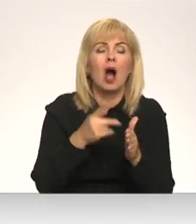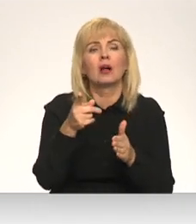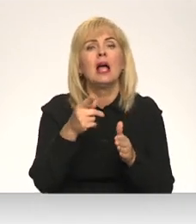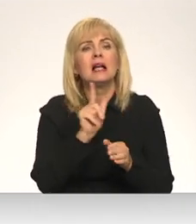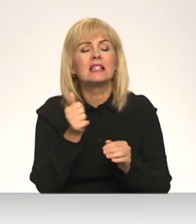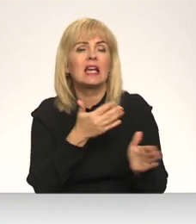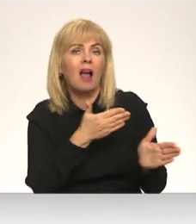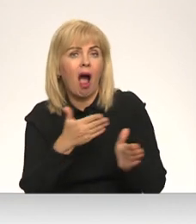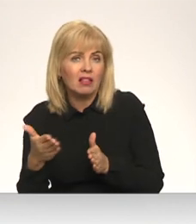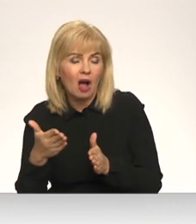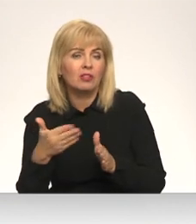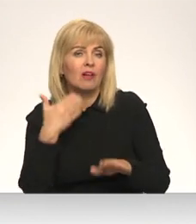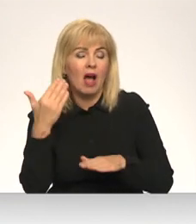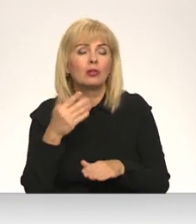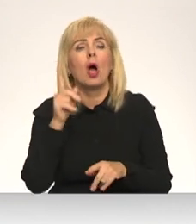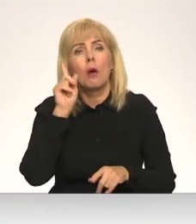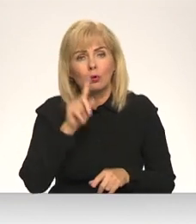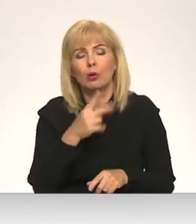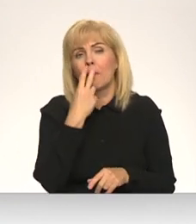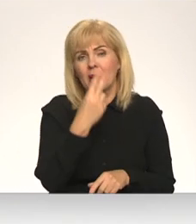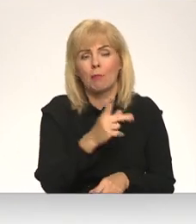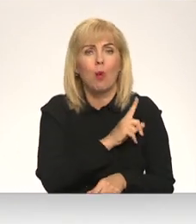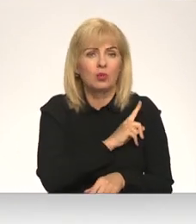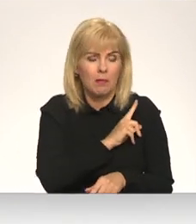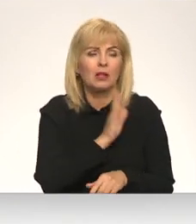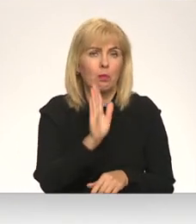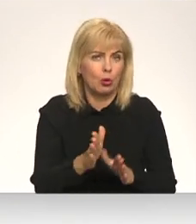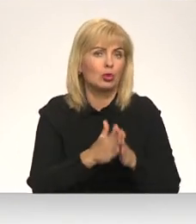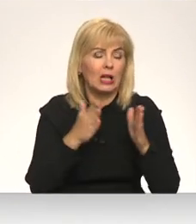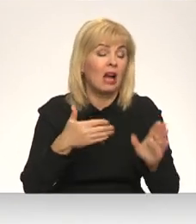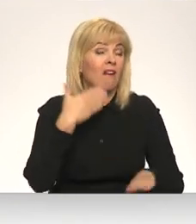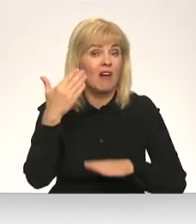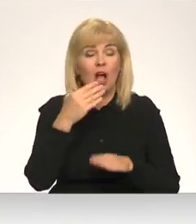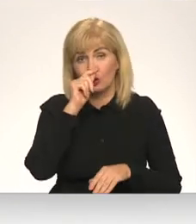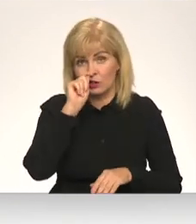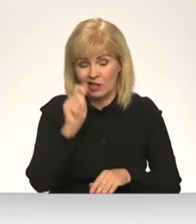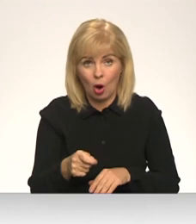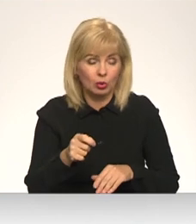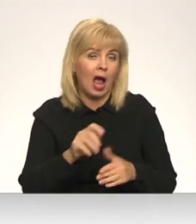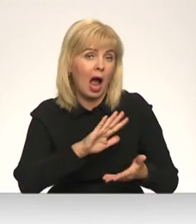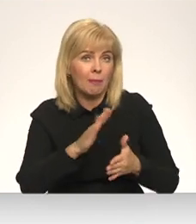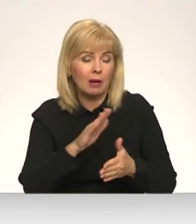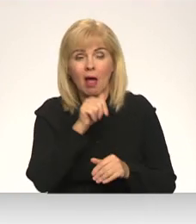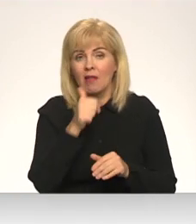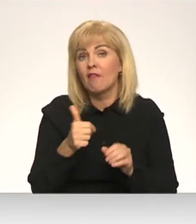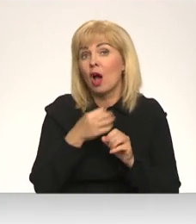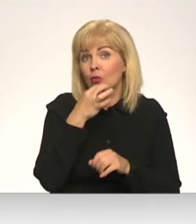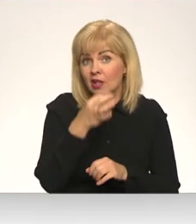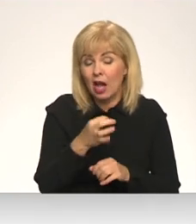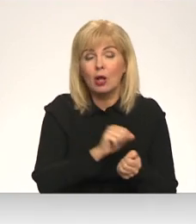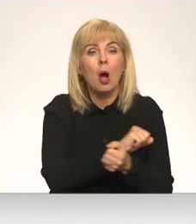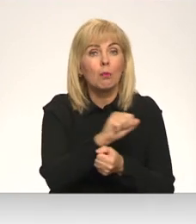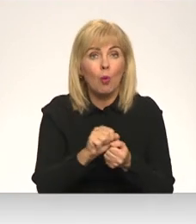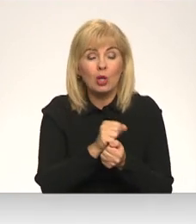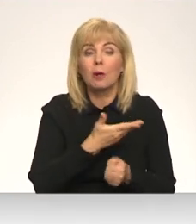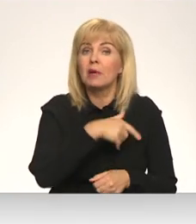vētrai. Tā kā, bet, protams, pievērsīsim vēl lielāku uzmanību. Vētras nodrīto zaudējumu apmēru aplēst vēl nevarot, bet par postījumiem